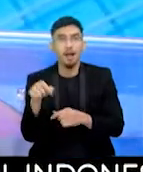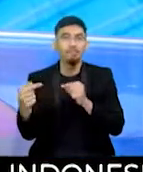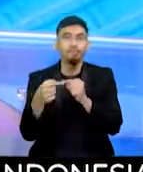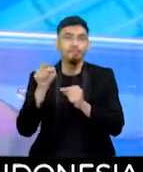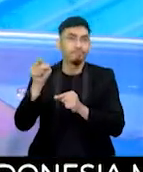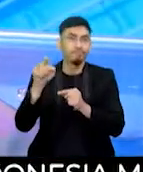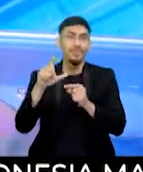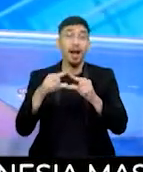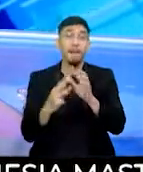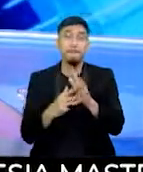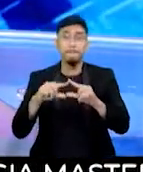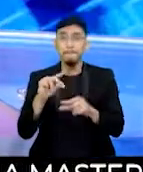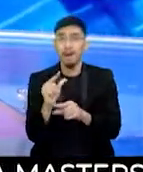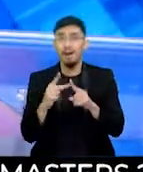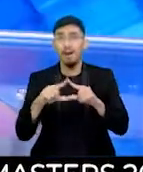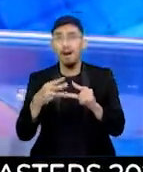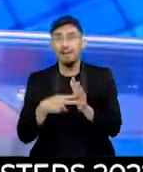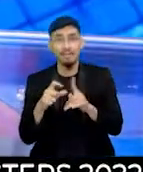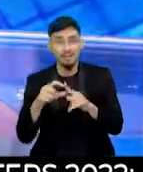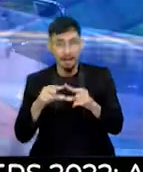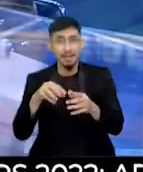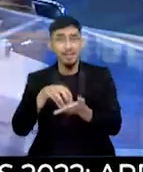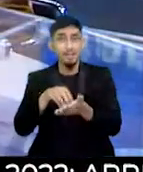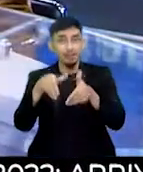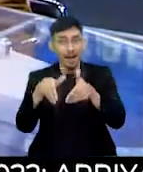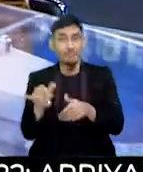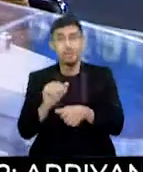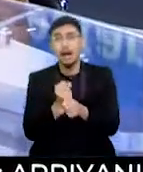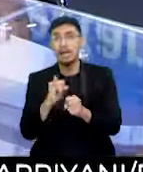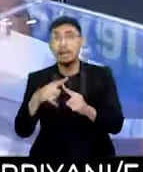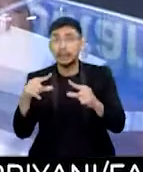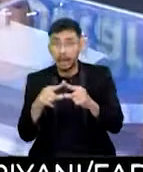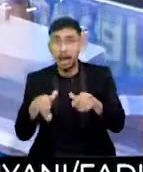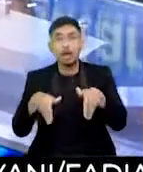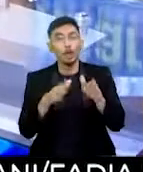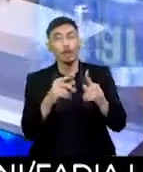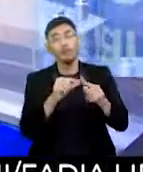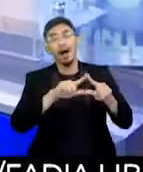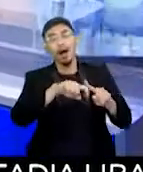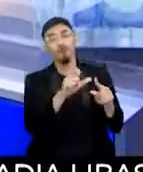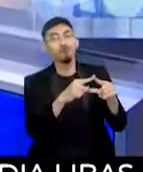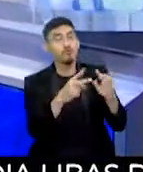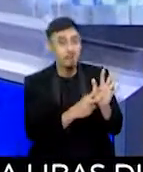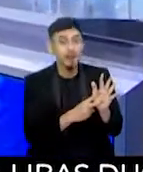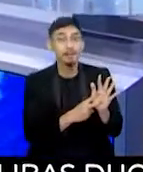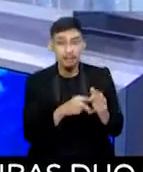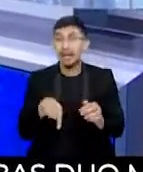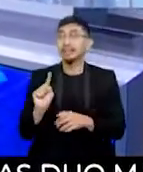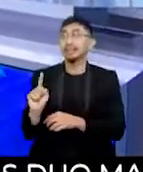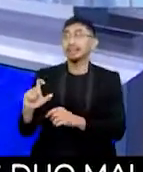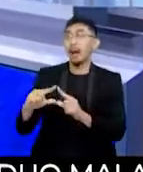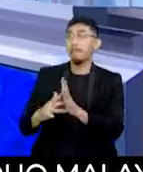temui Camar Haenda di lokasi pemakaman dan juga ada Gita Hermanda di Gedung Pakuan. Kita ke Camar Haenda terlebih dahulu.